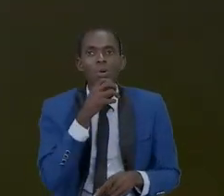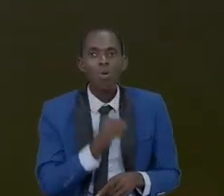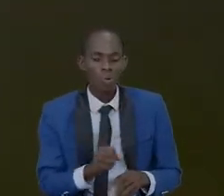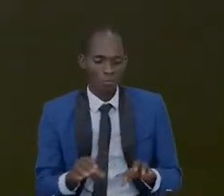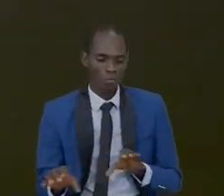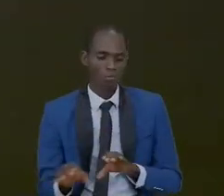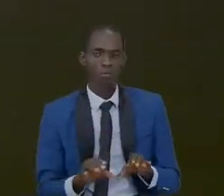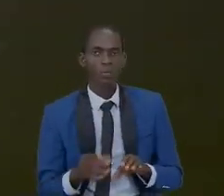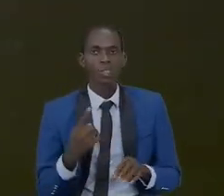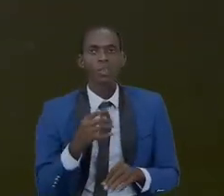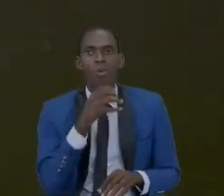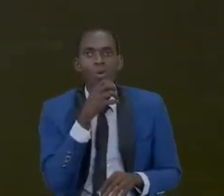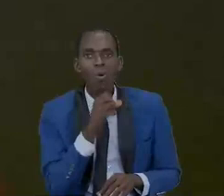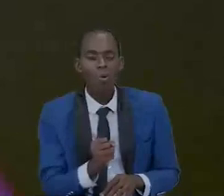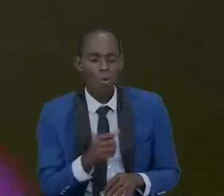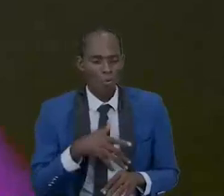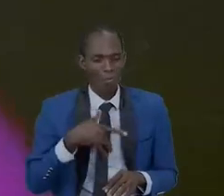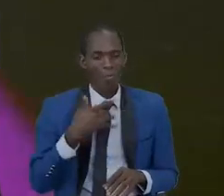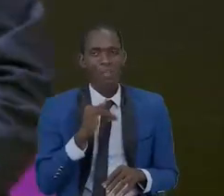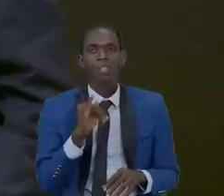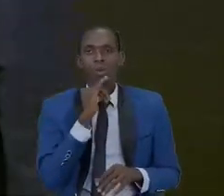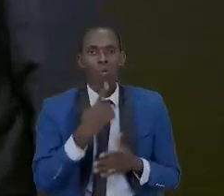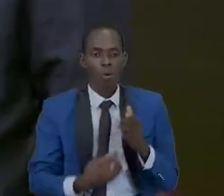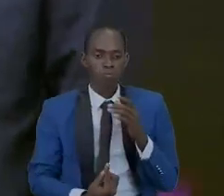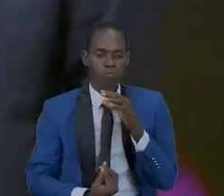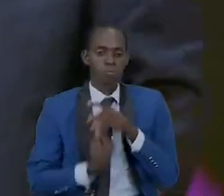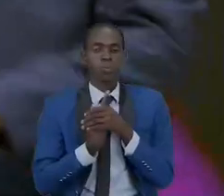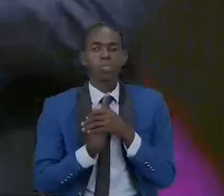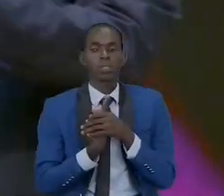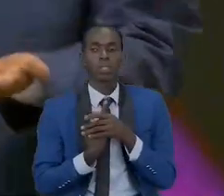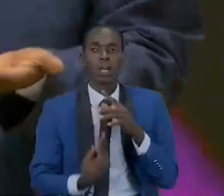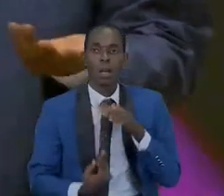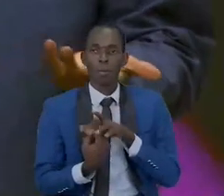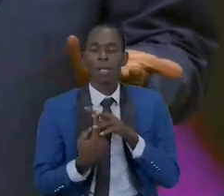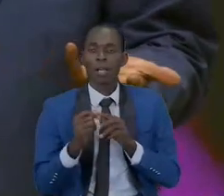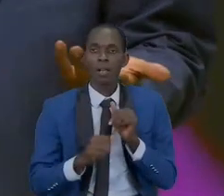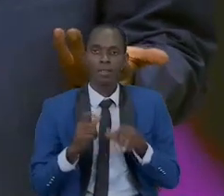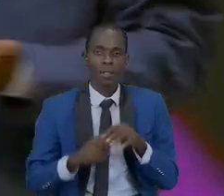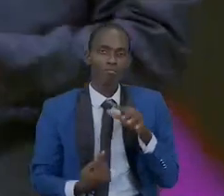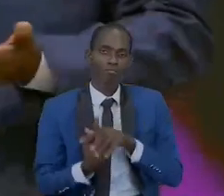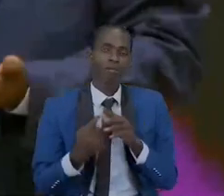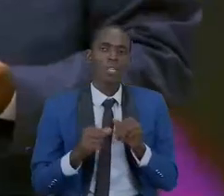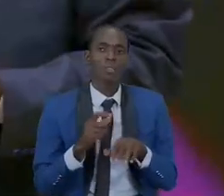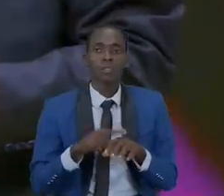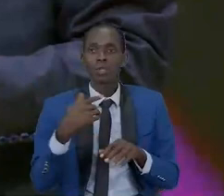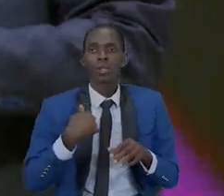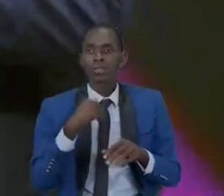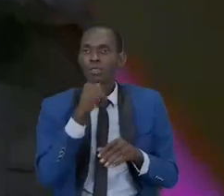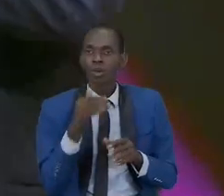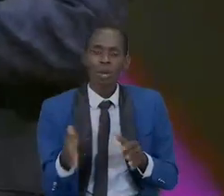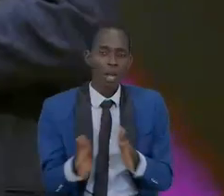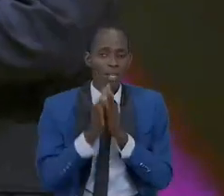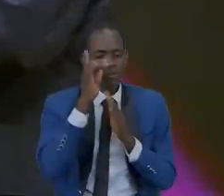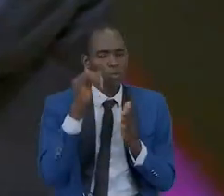actions les anciens sentiments que les anciennes sensations qui veulent vous pomper à tout moment vous ne